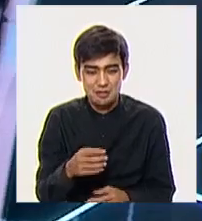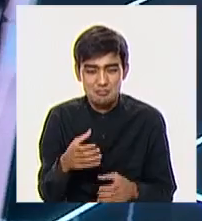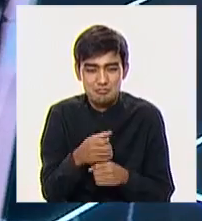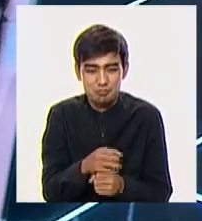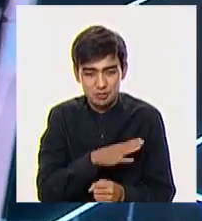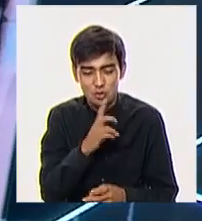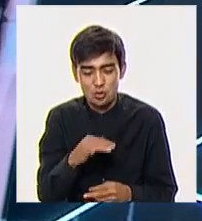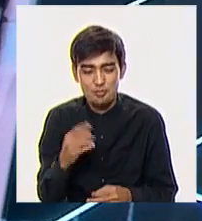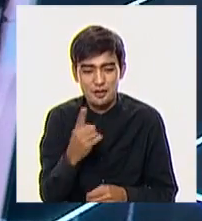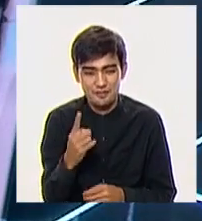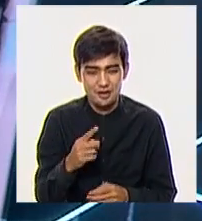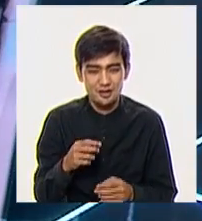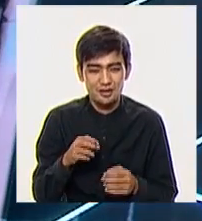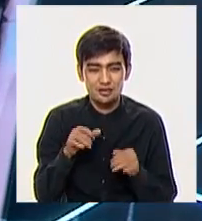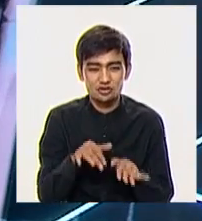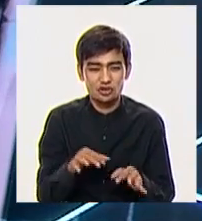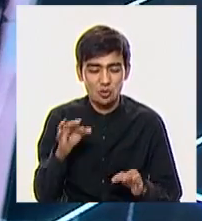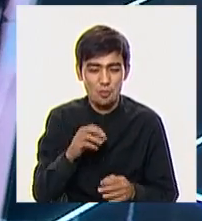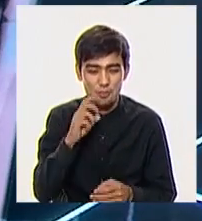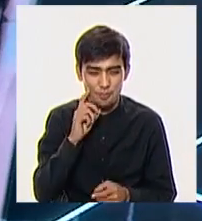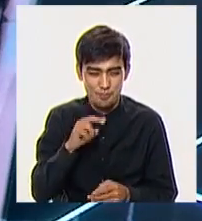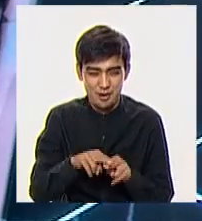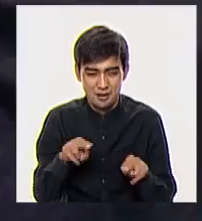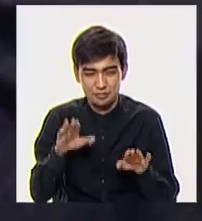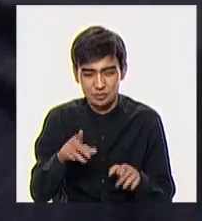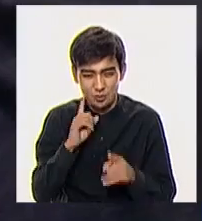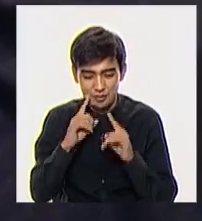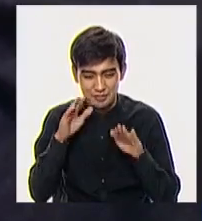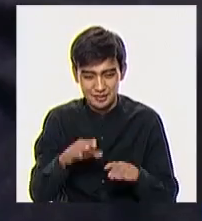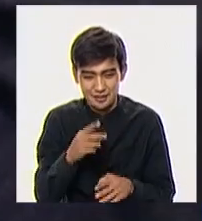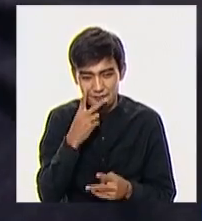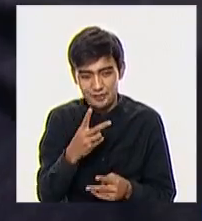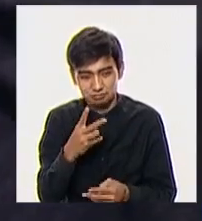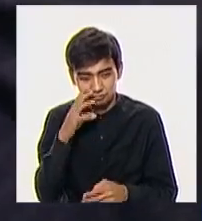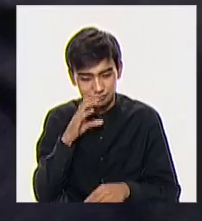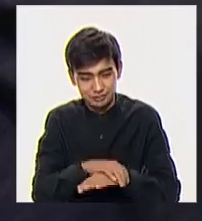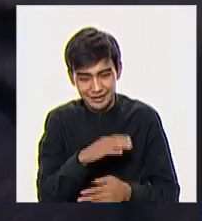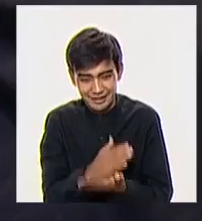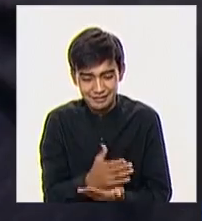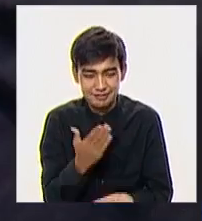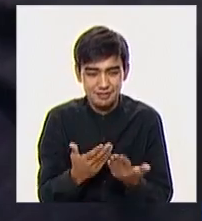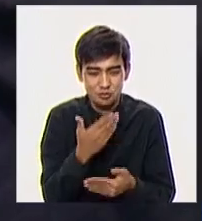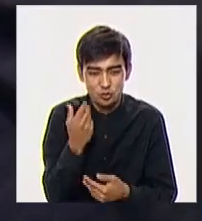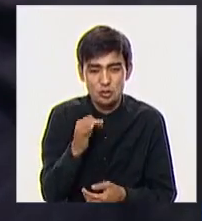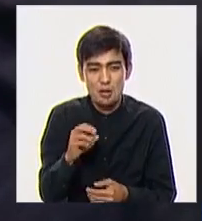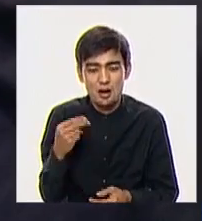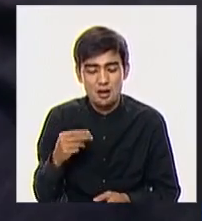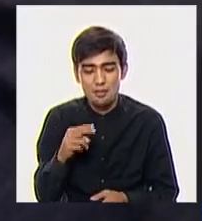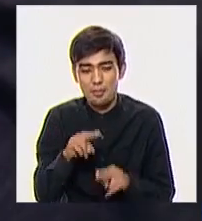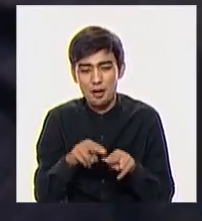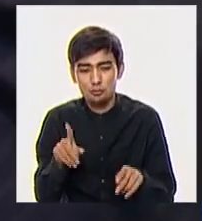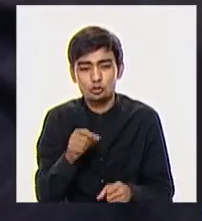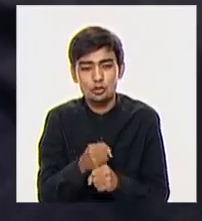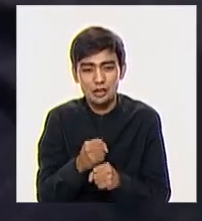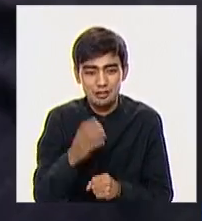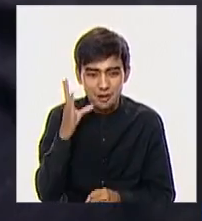өзінде алғашқы нәтиже парламенттің мәжілістің жаңа құрамының әлеуеті байқалды ма? Парламент не істей алды, депутаттар